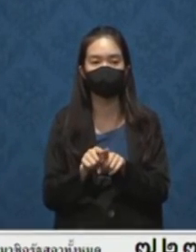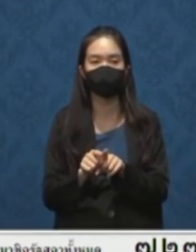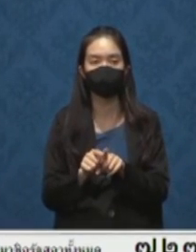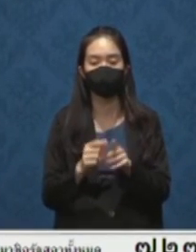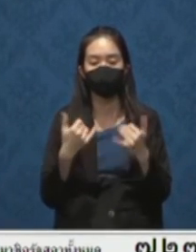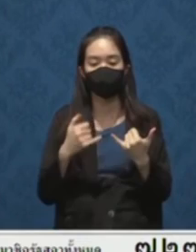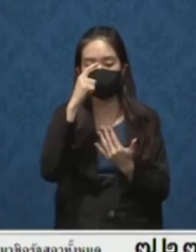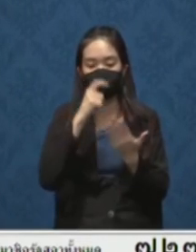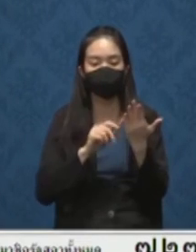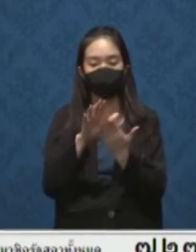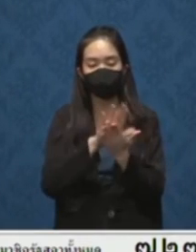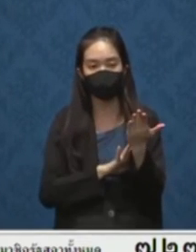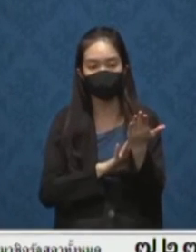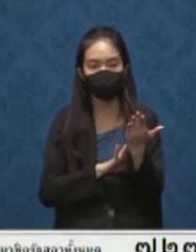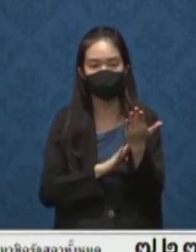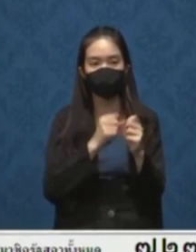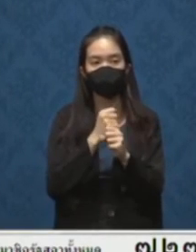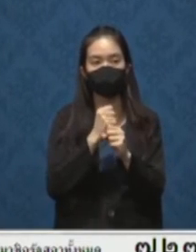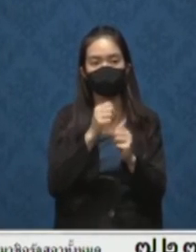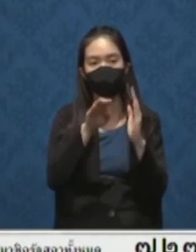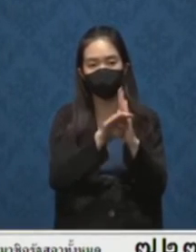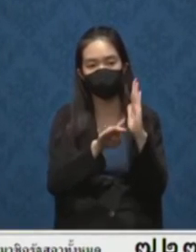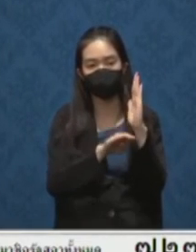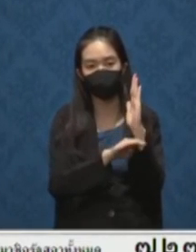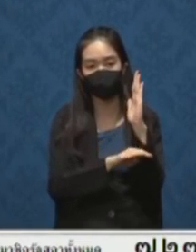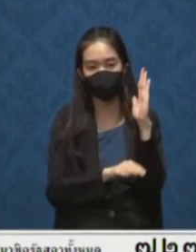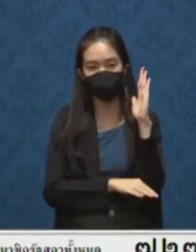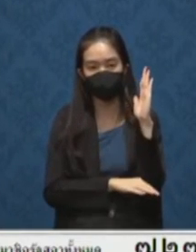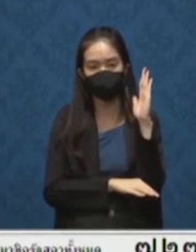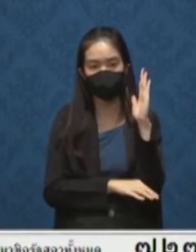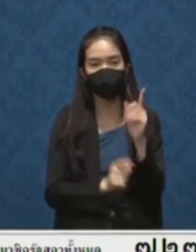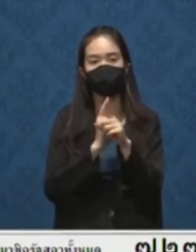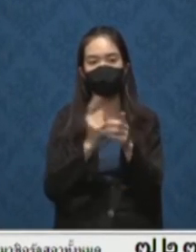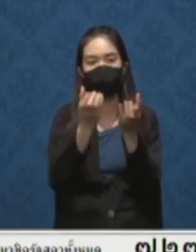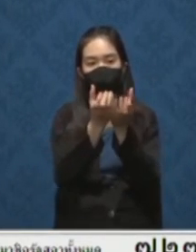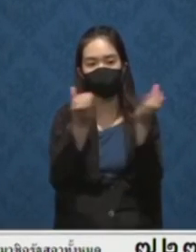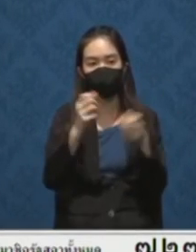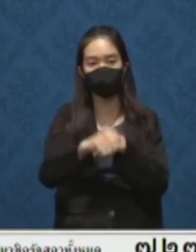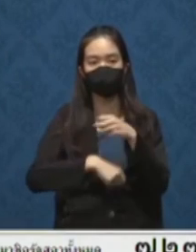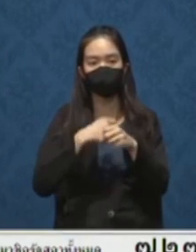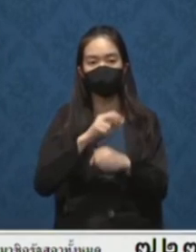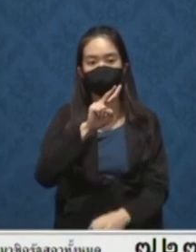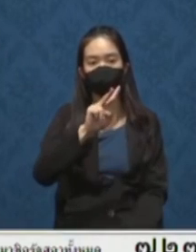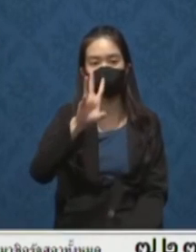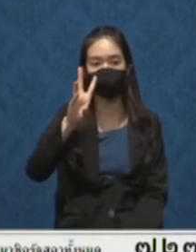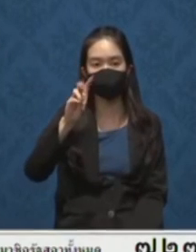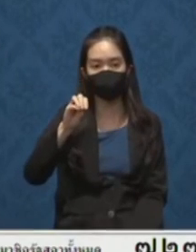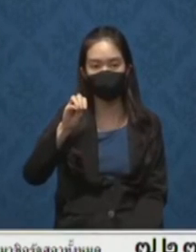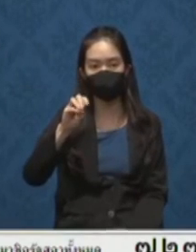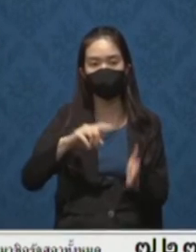การ ปฏิ รประเทศ ก็ ดำเนิน การไป ตาม รัฐ ธม น ล 2,560โดย เร่ม มี